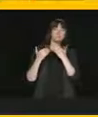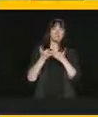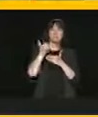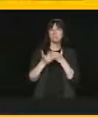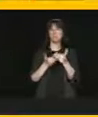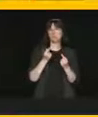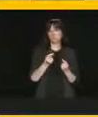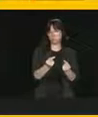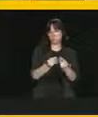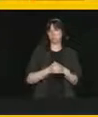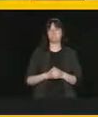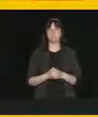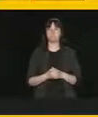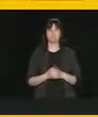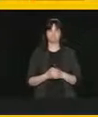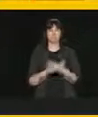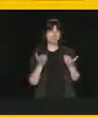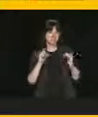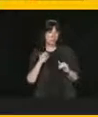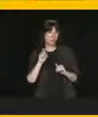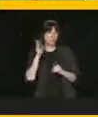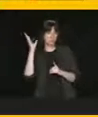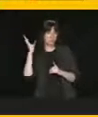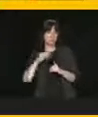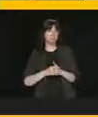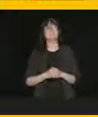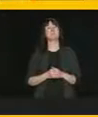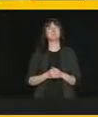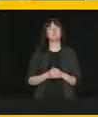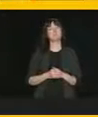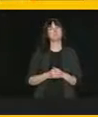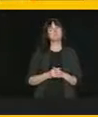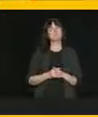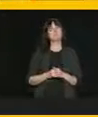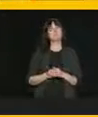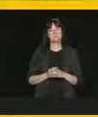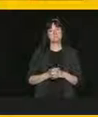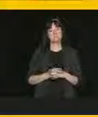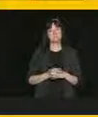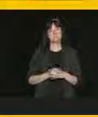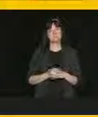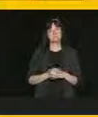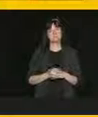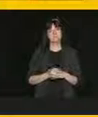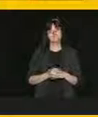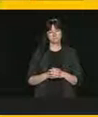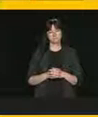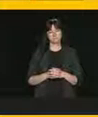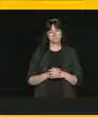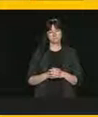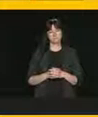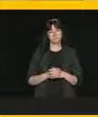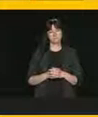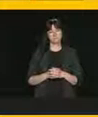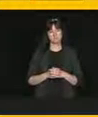Thank you. Next question, operator. Thank you. Merci. Prochaine question, Benjamin